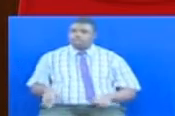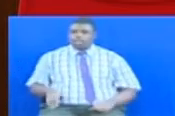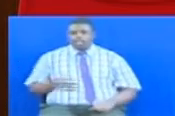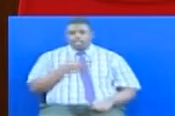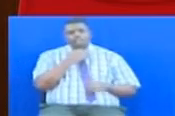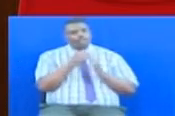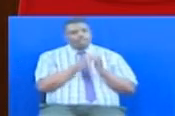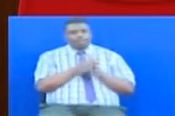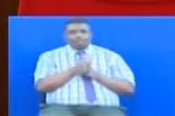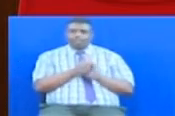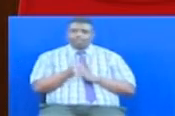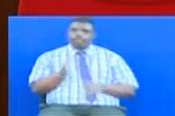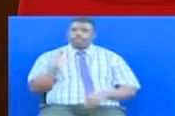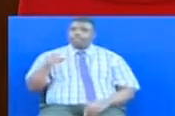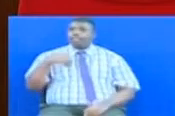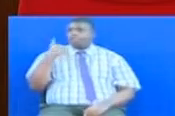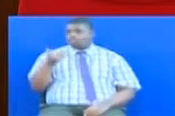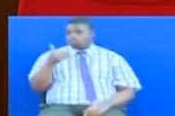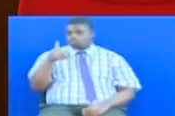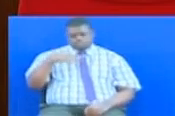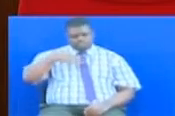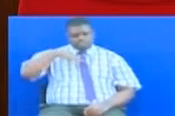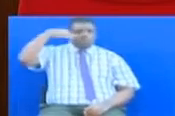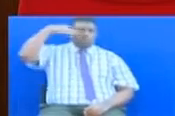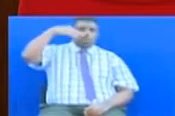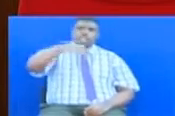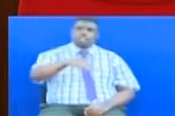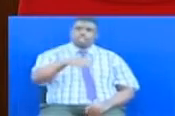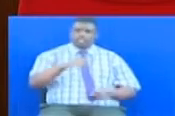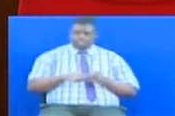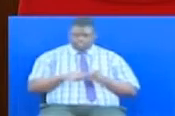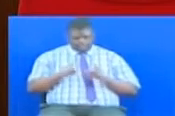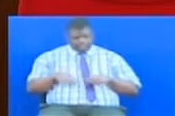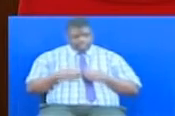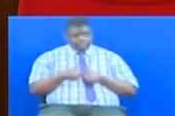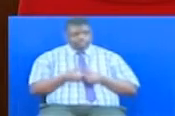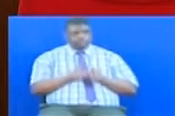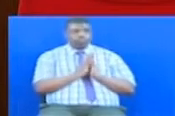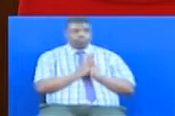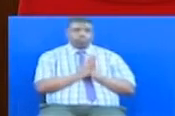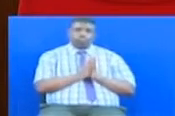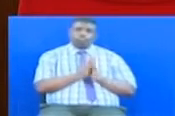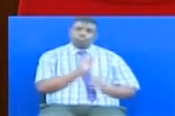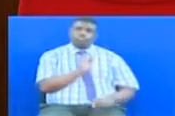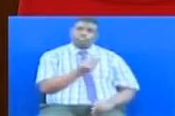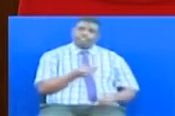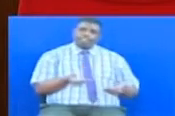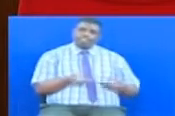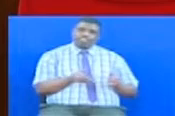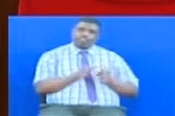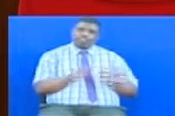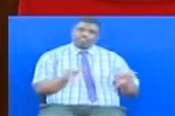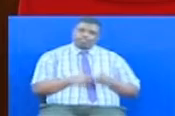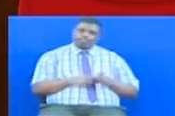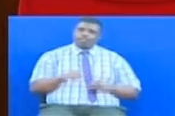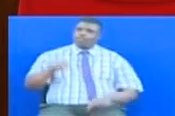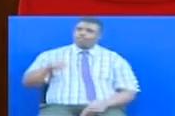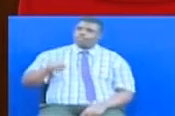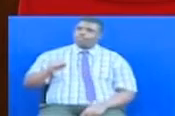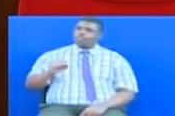vitu vyao. Lakini kipekee ni washukuru wabunge wenzangu wa mkoa wa Shinyanga, hasa wa viti maalum. Namuona dada yangu Rusi Mayenga yuko